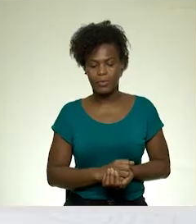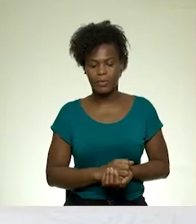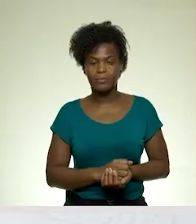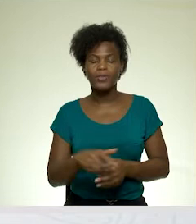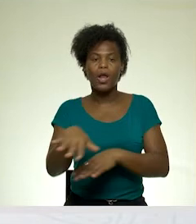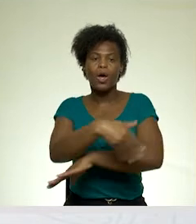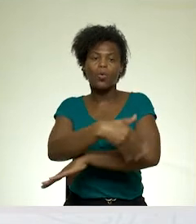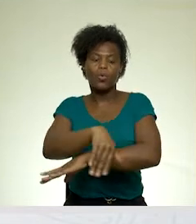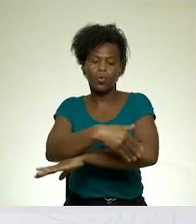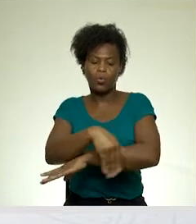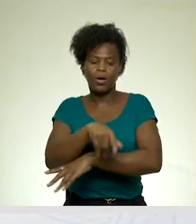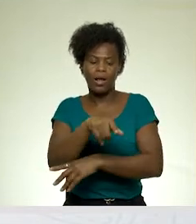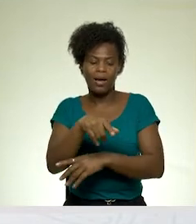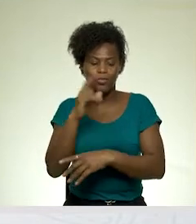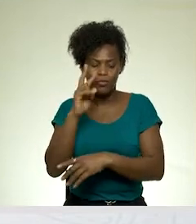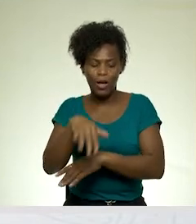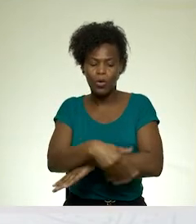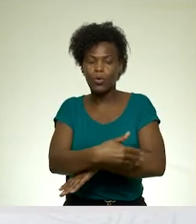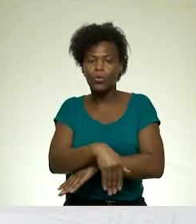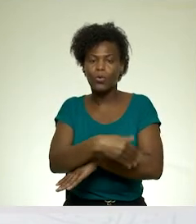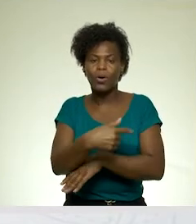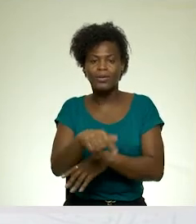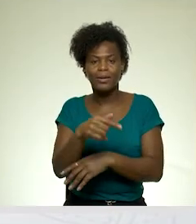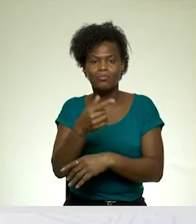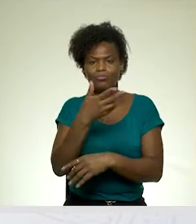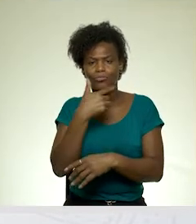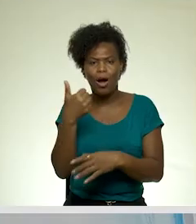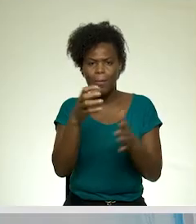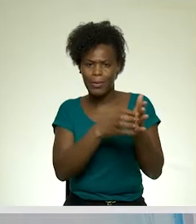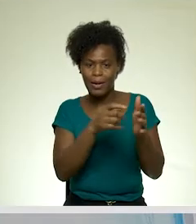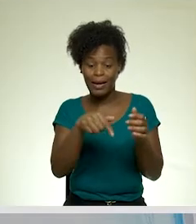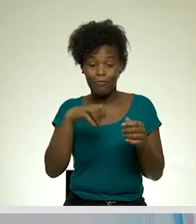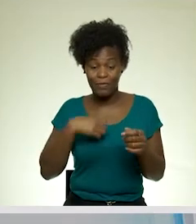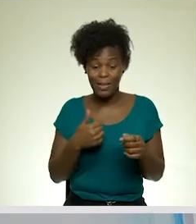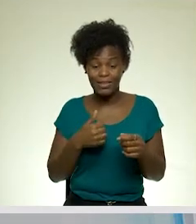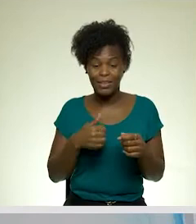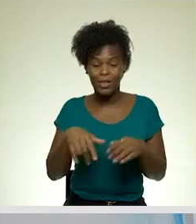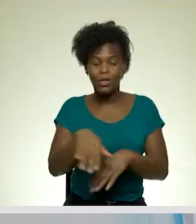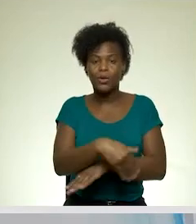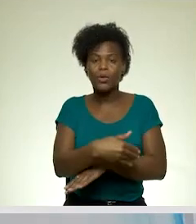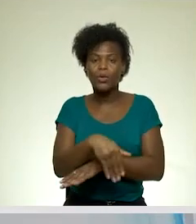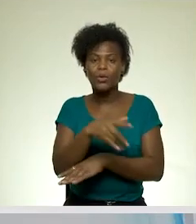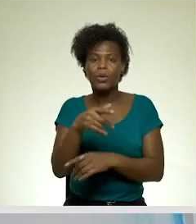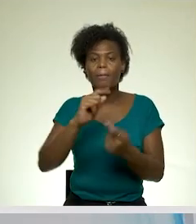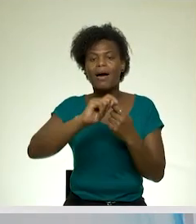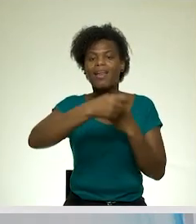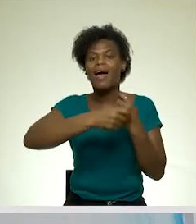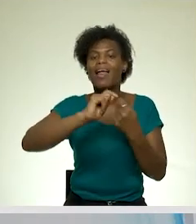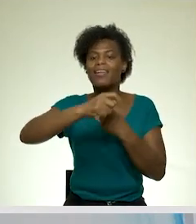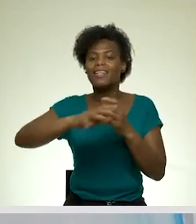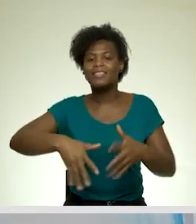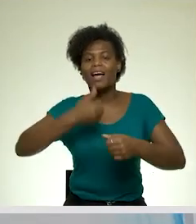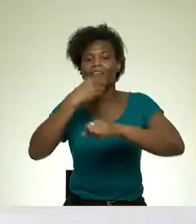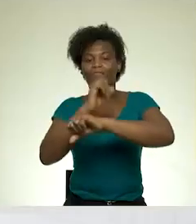La rue, ici, tu as une rue très emblématique du Cap-Vert, la rue de Banane, à Cidade